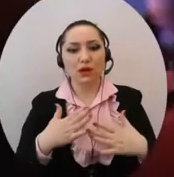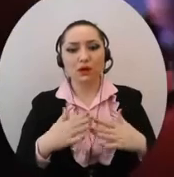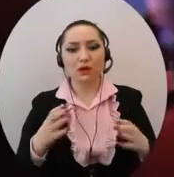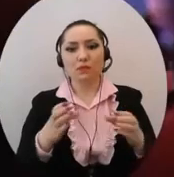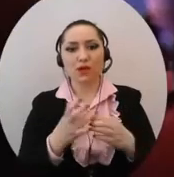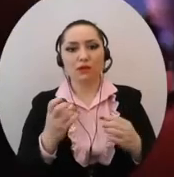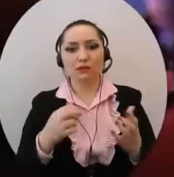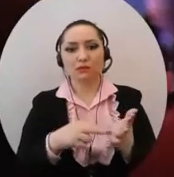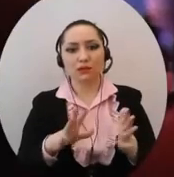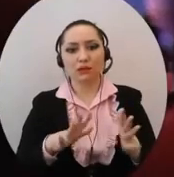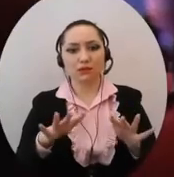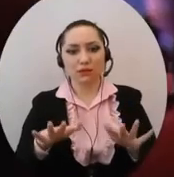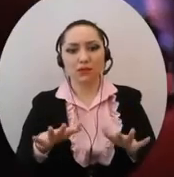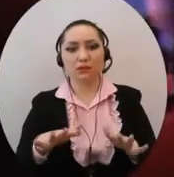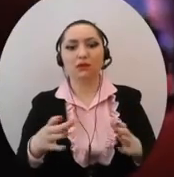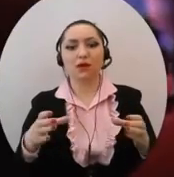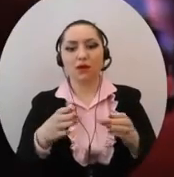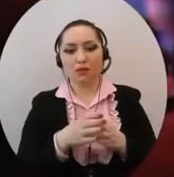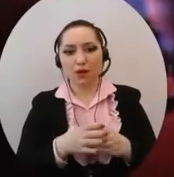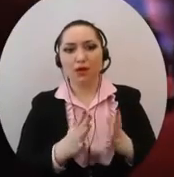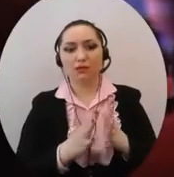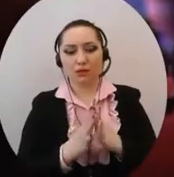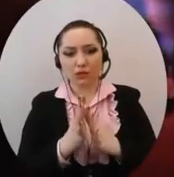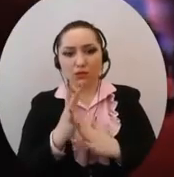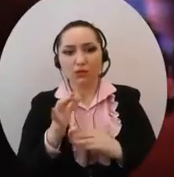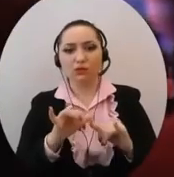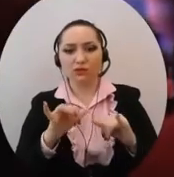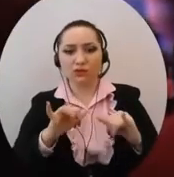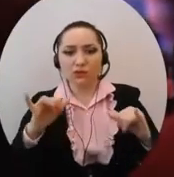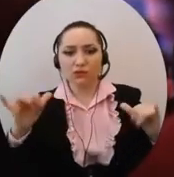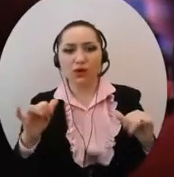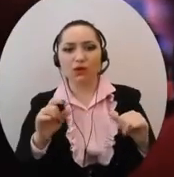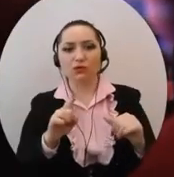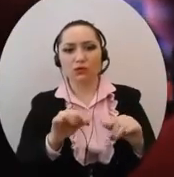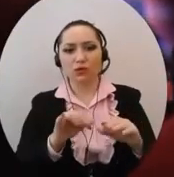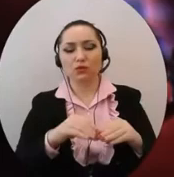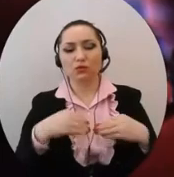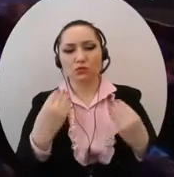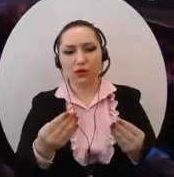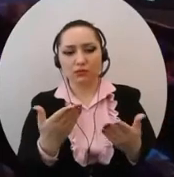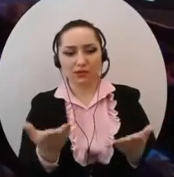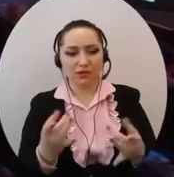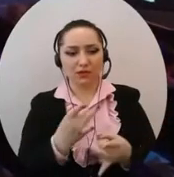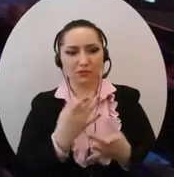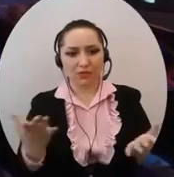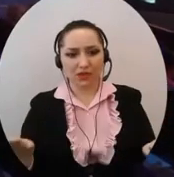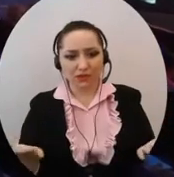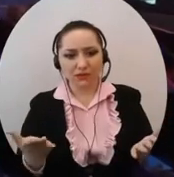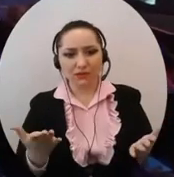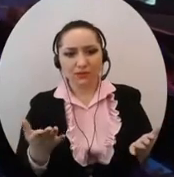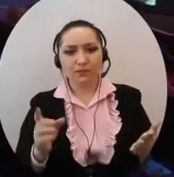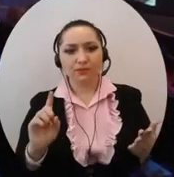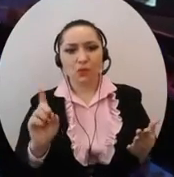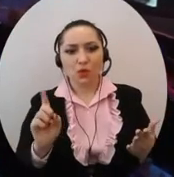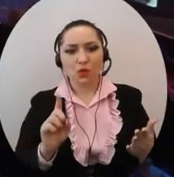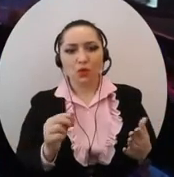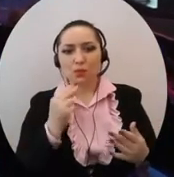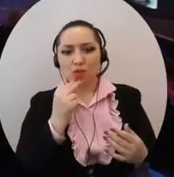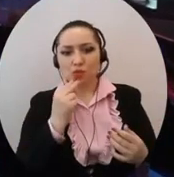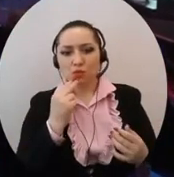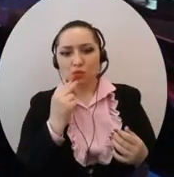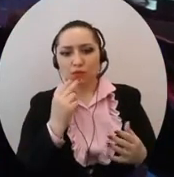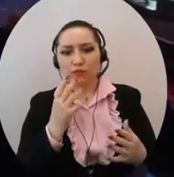компания действительно растет, развивается, что она устраивает для вас такие праздники, что продукции все больше и